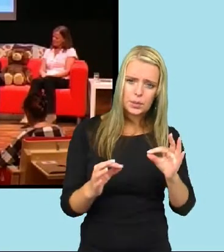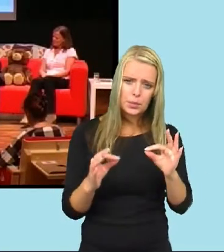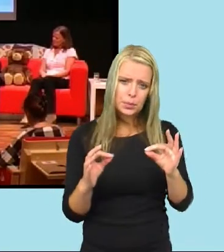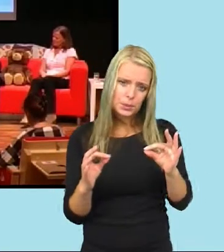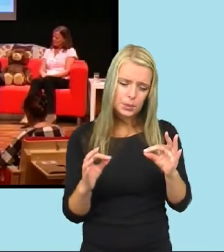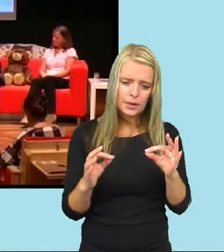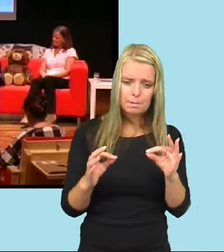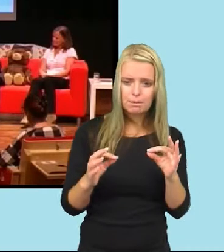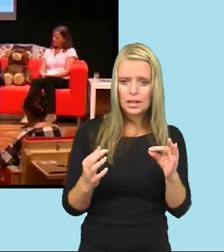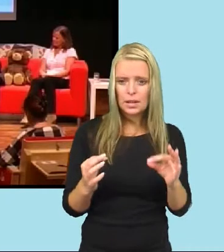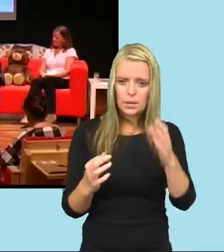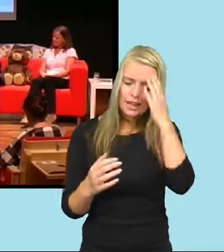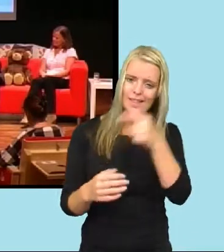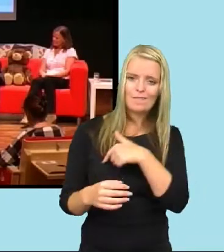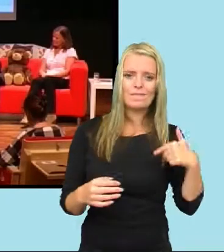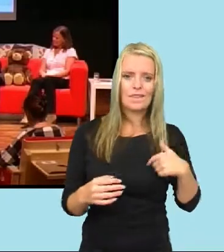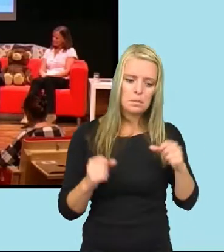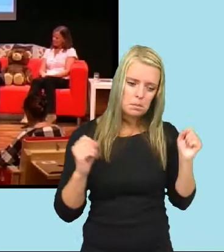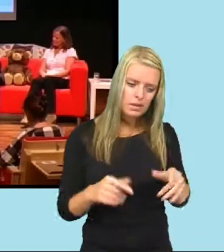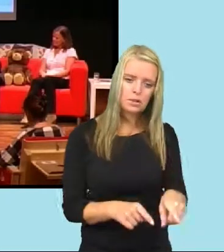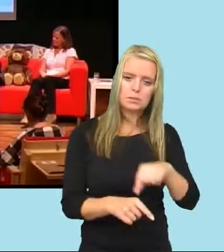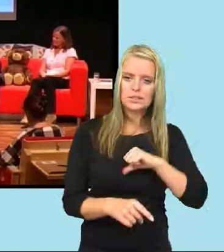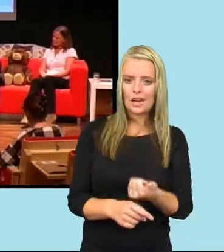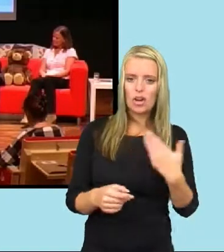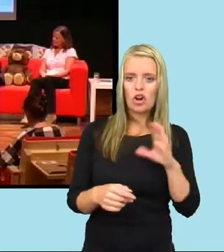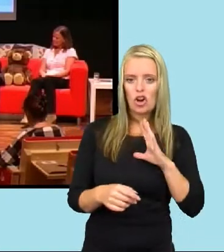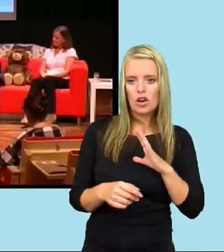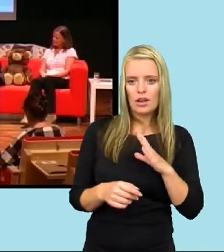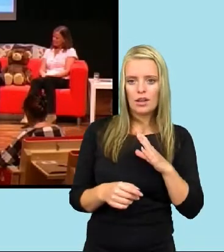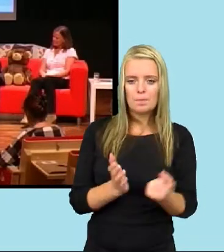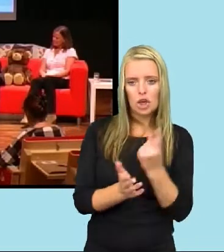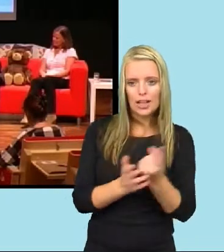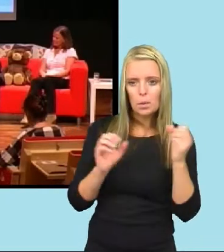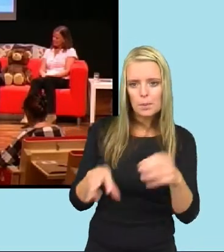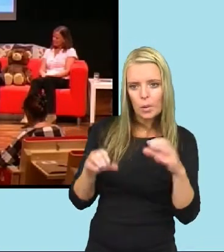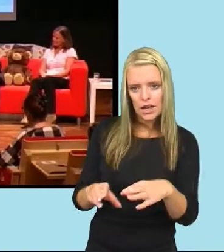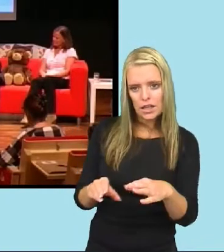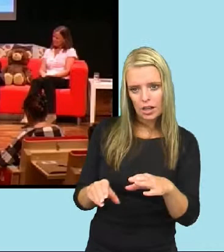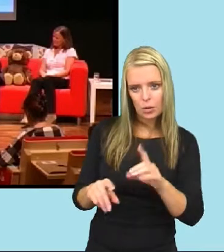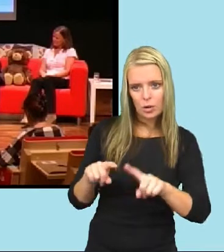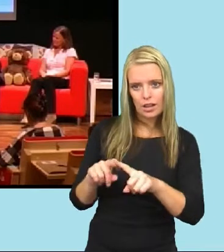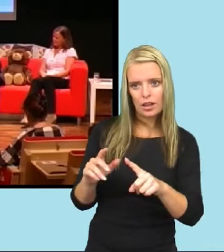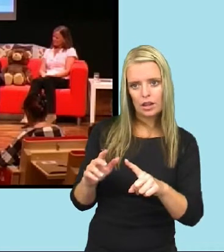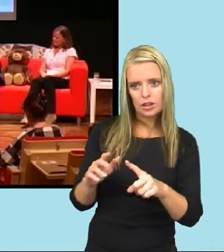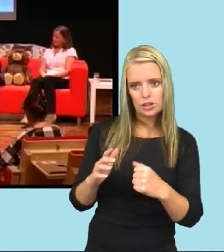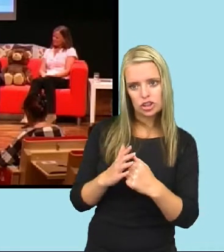som själva har inflytande i möte med olika